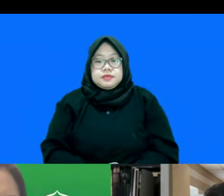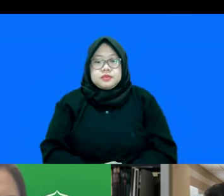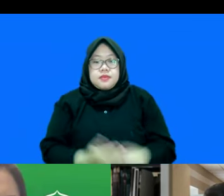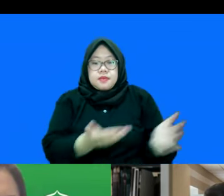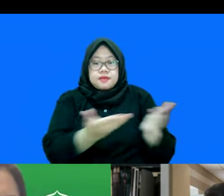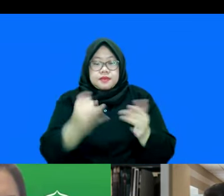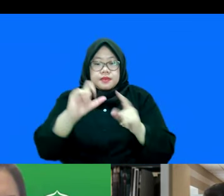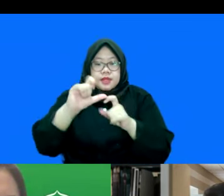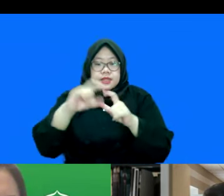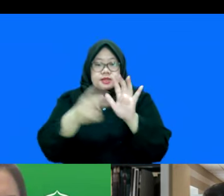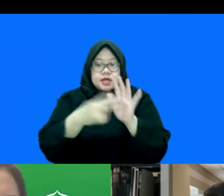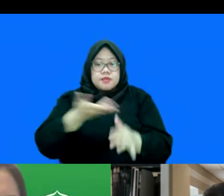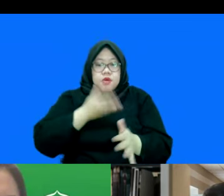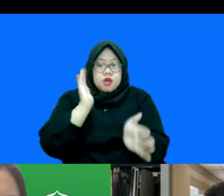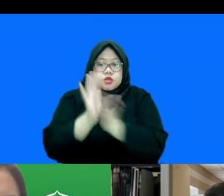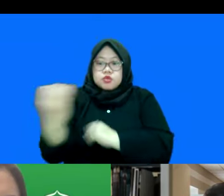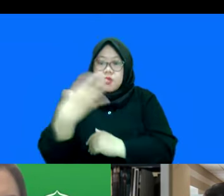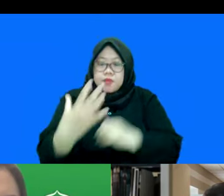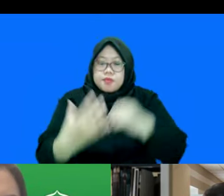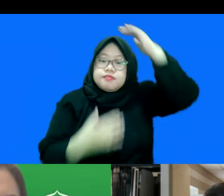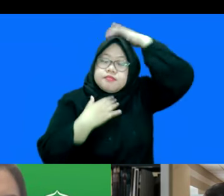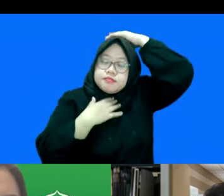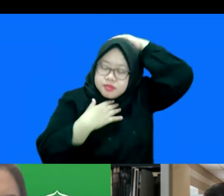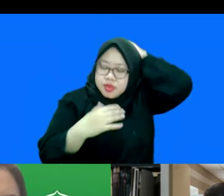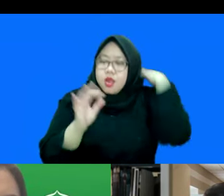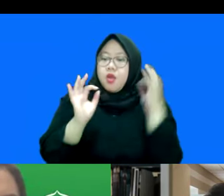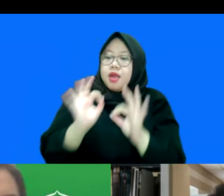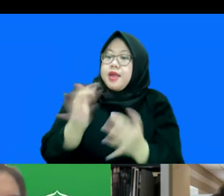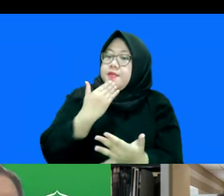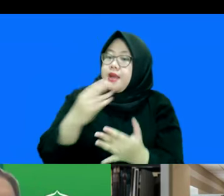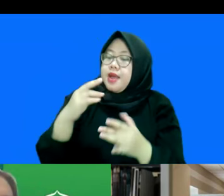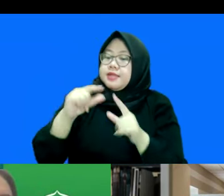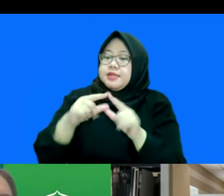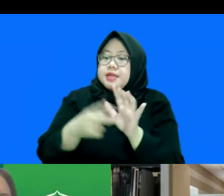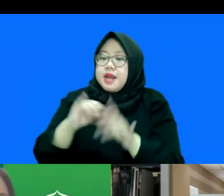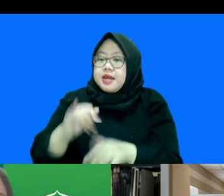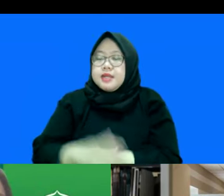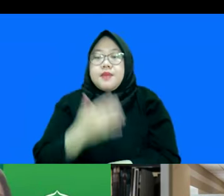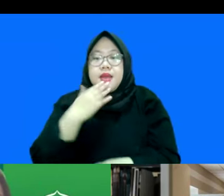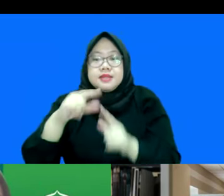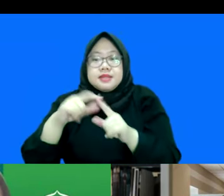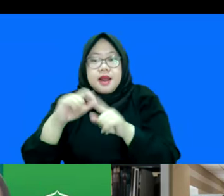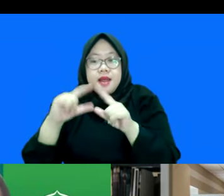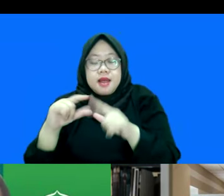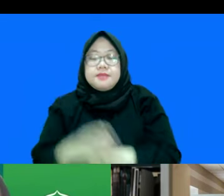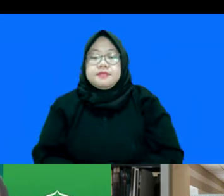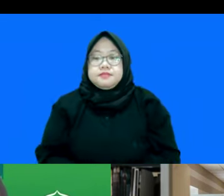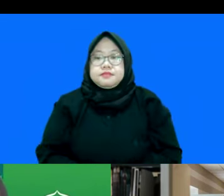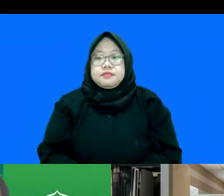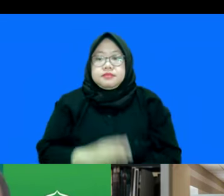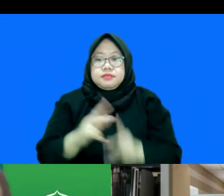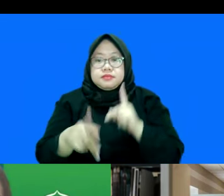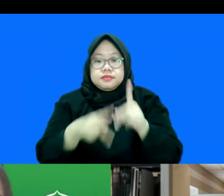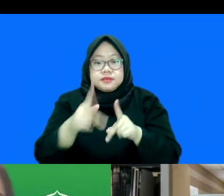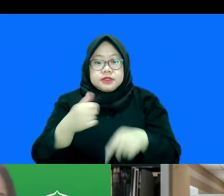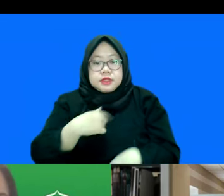mau langsung dijawab pertanyaannya. Oke, makasih Berani. Makasih Mas Raka pertanyaannya. Kalau ini